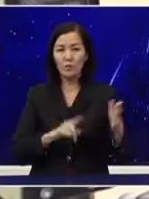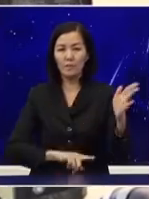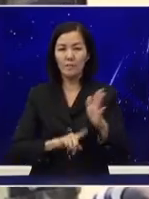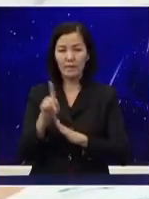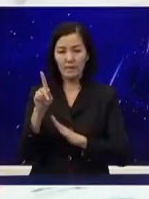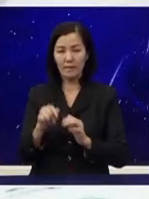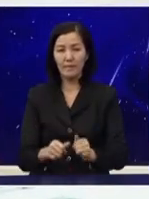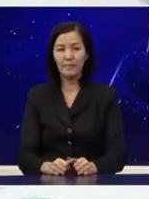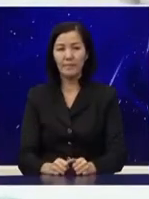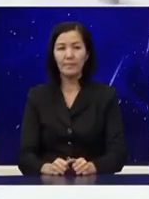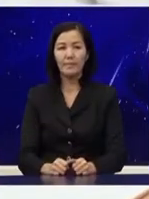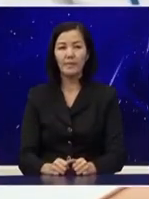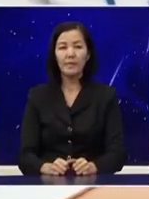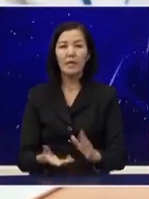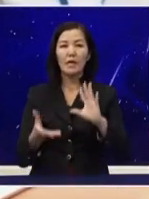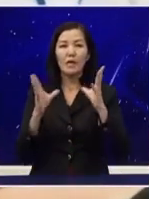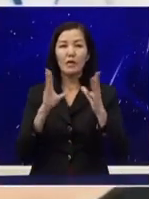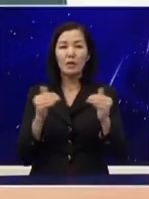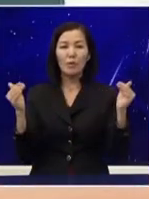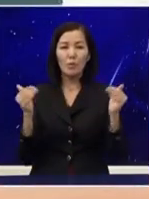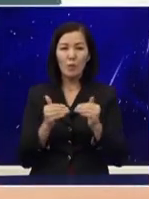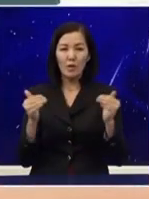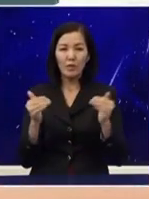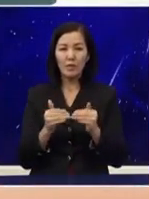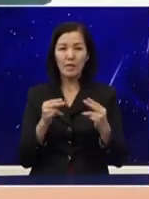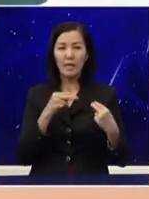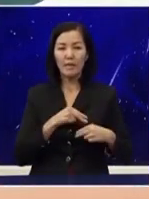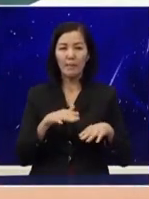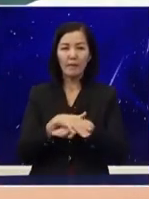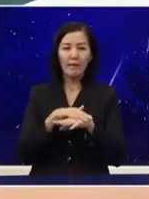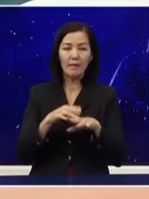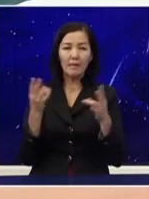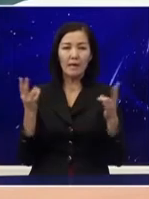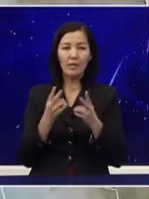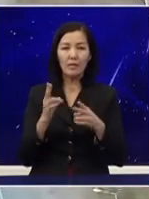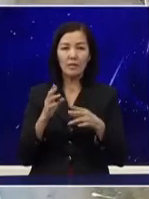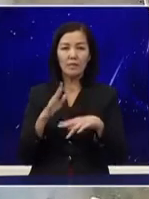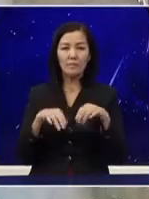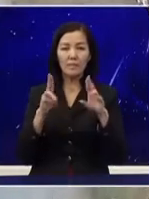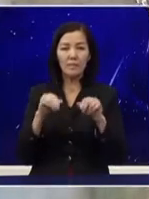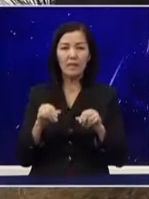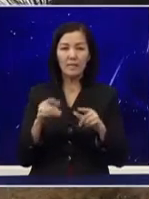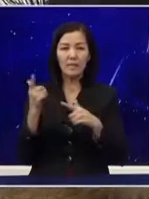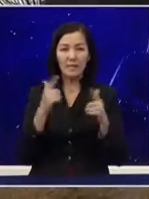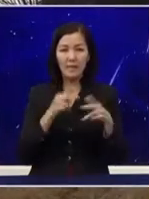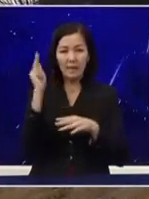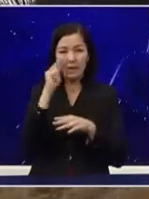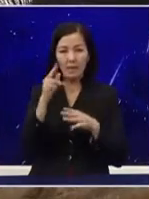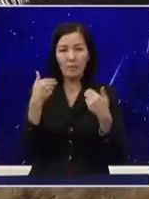қуаныштымын. Жалпы Сарыжаз кәсіптік техникалық колледжі еңбек нарығына қажетті мамандарды даярлаумен айналысады. Іргетасы